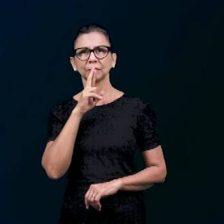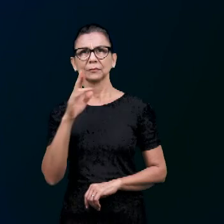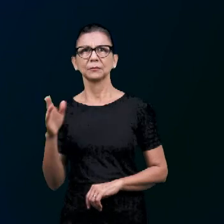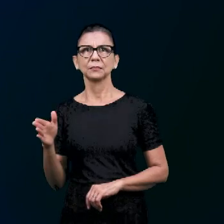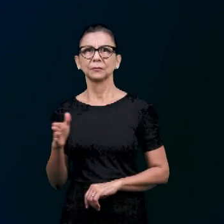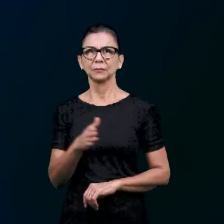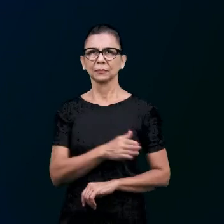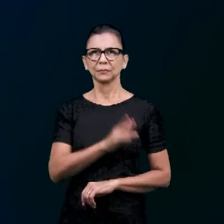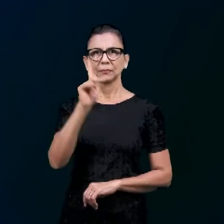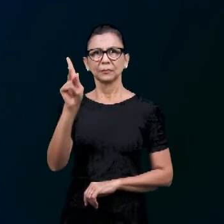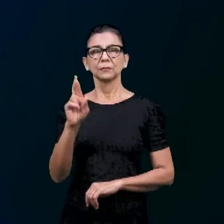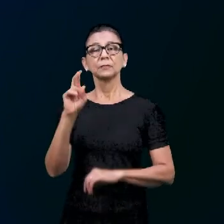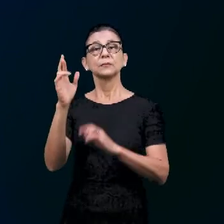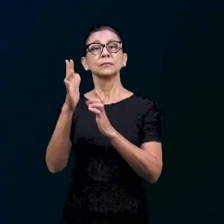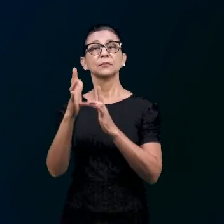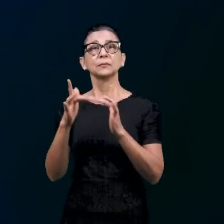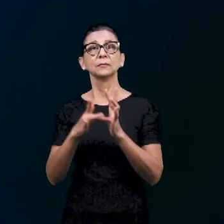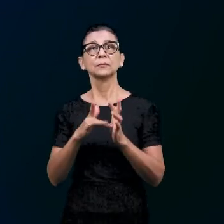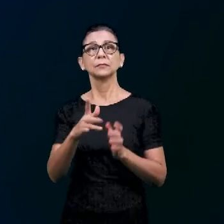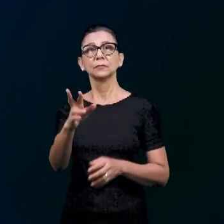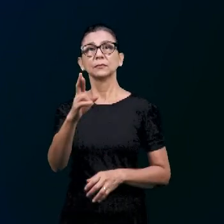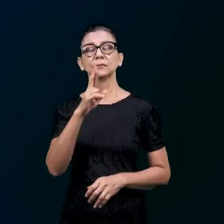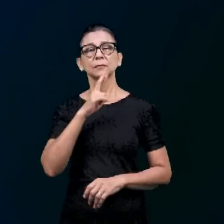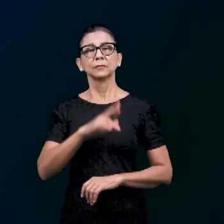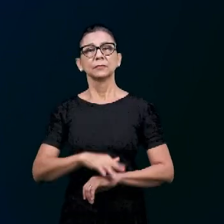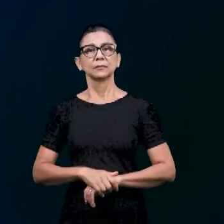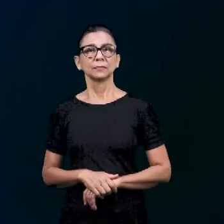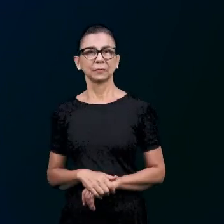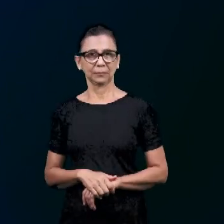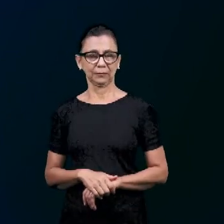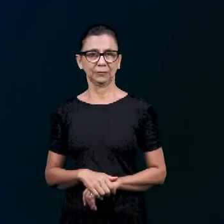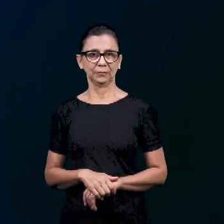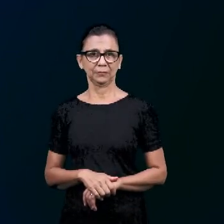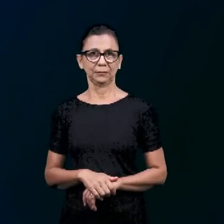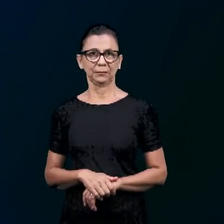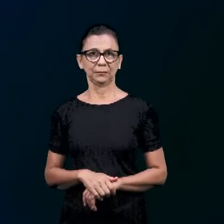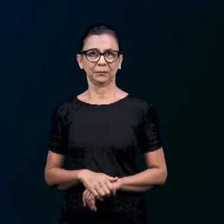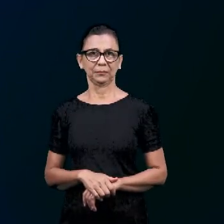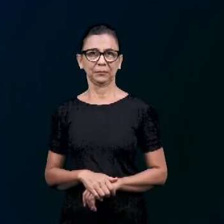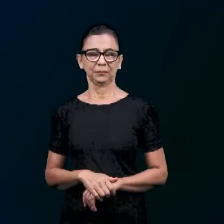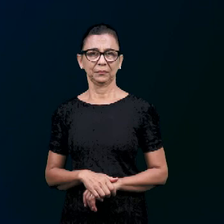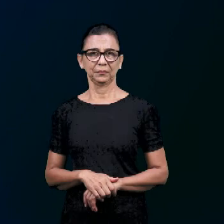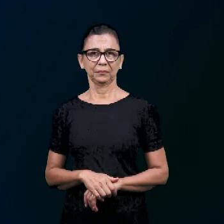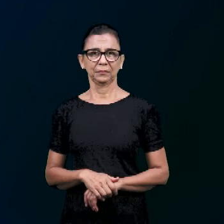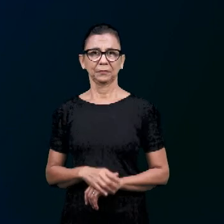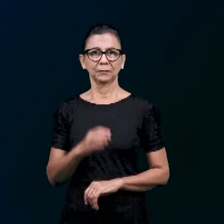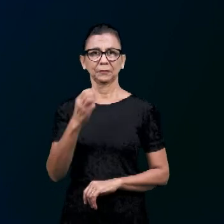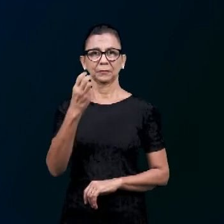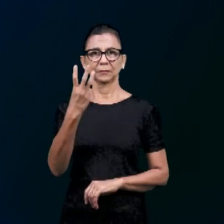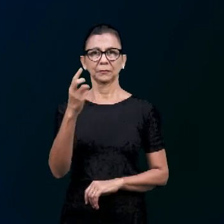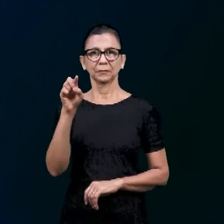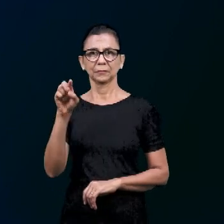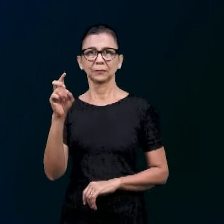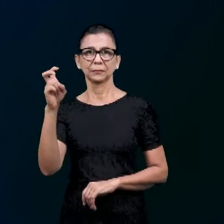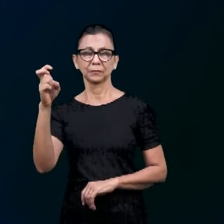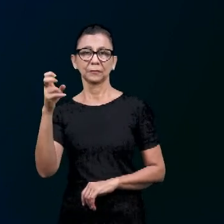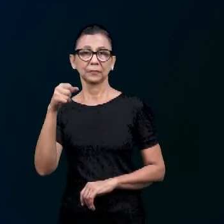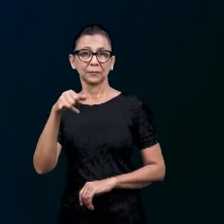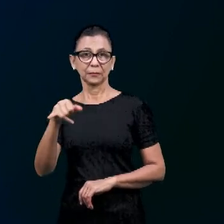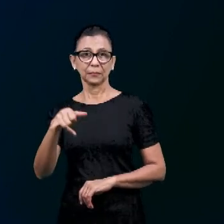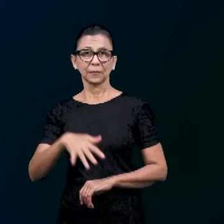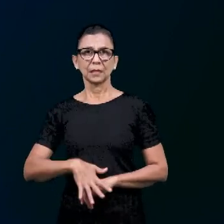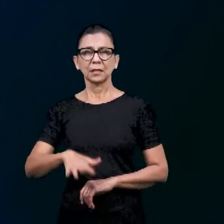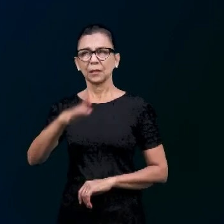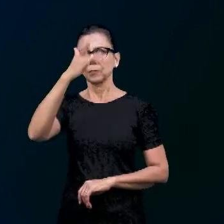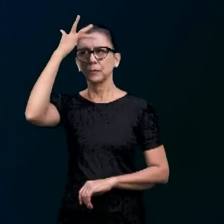La paix du Seigneur, en réponse au 3.5 de l'école biblique dominicale, dit que la personne qui reçoit le